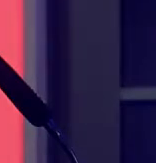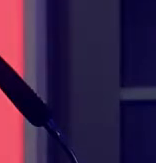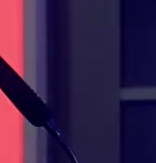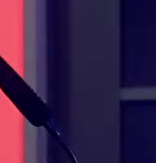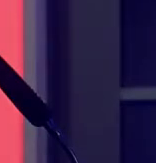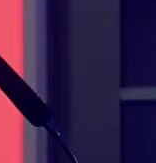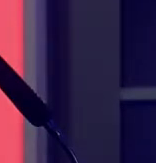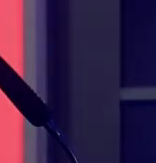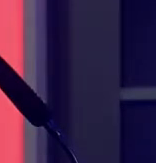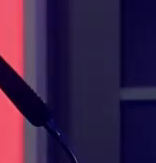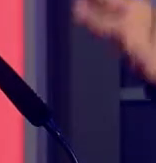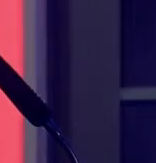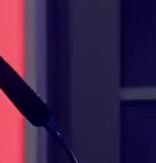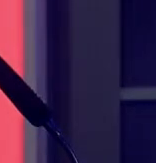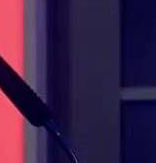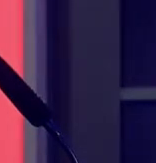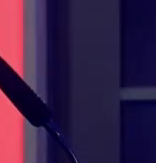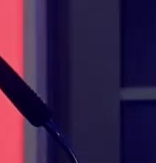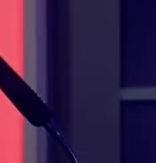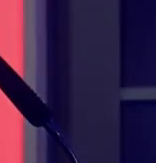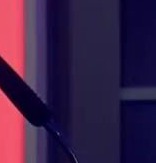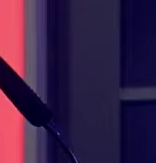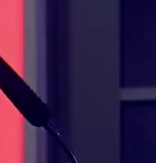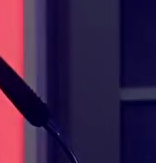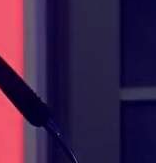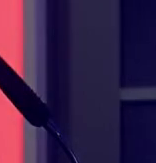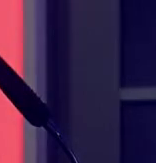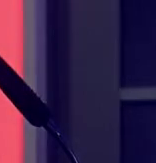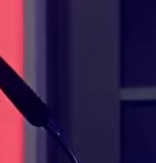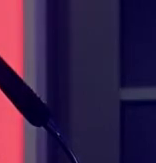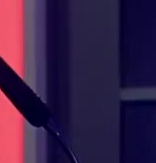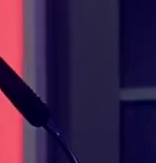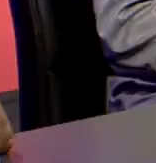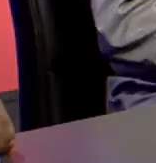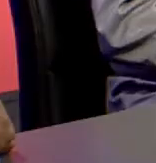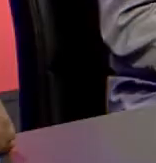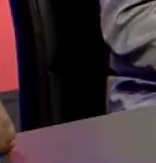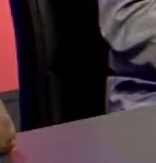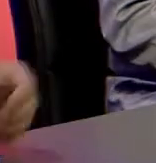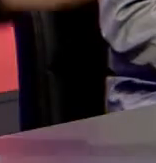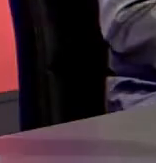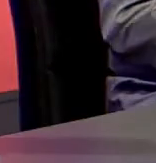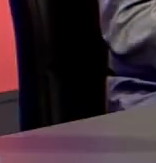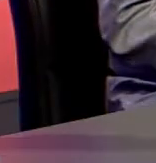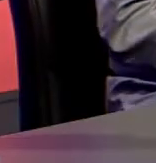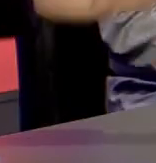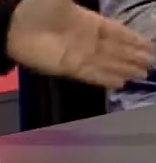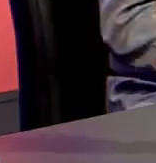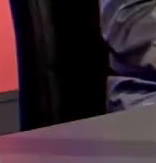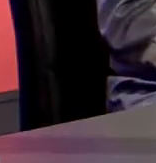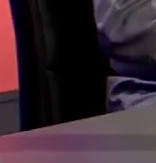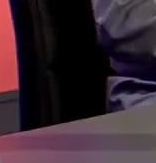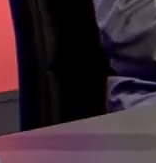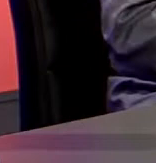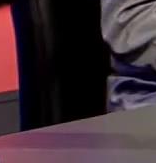אז ככה, בלי ששמתם לב, האולפן שלי התמלא באושפיזין, אורחים שלנו, דוקטור דרור עידר, ישראל היום,